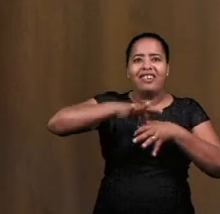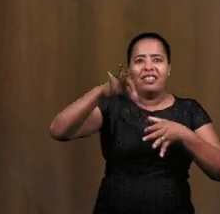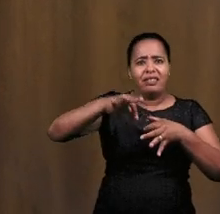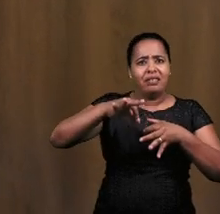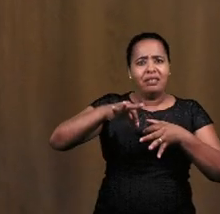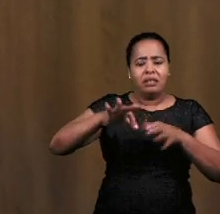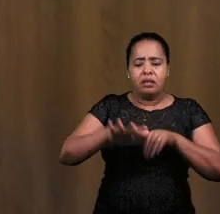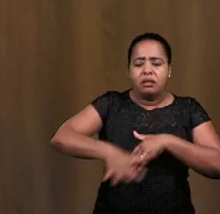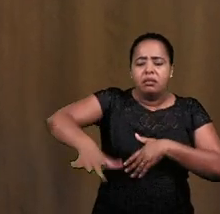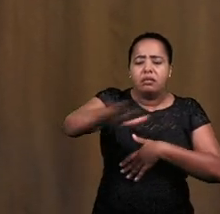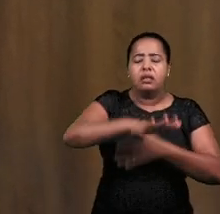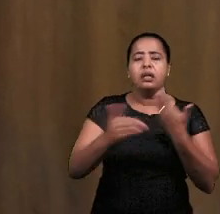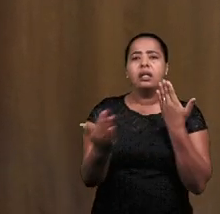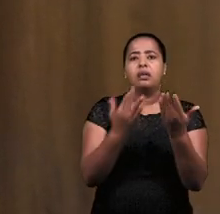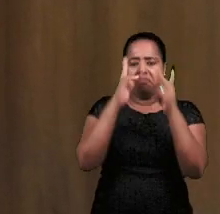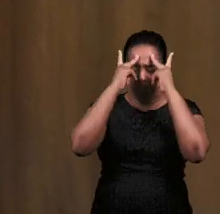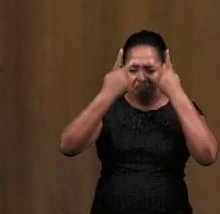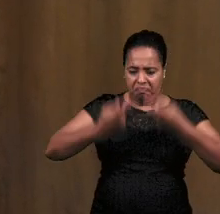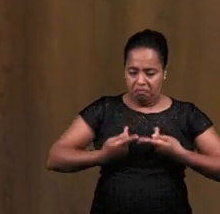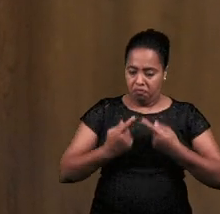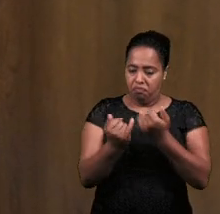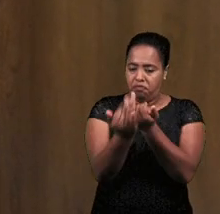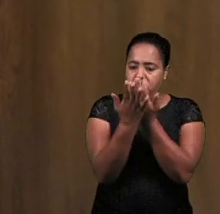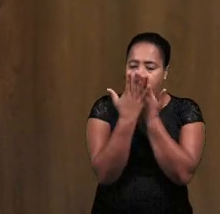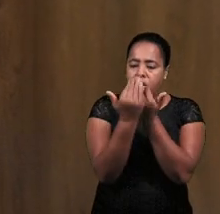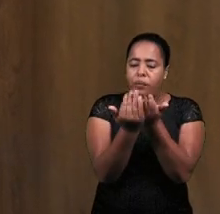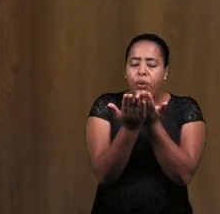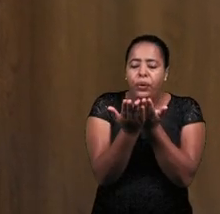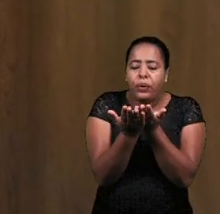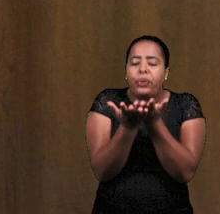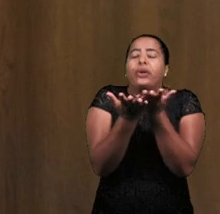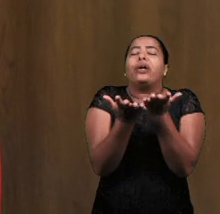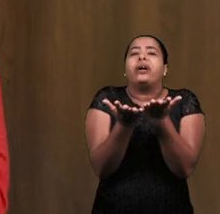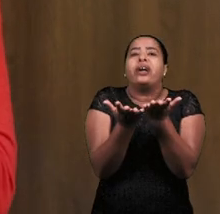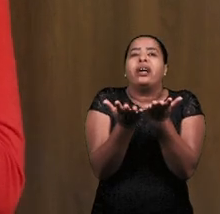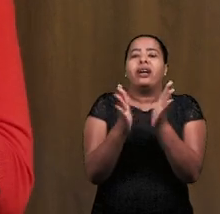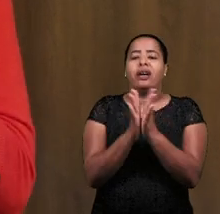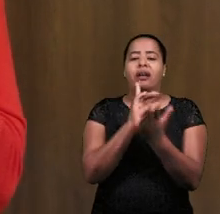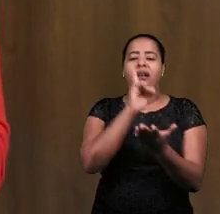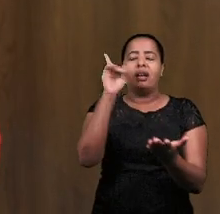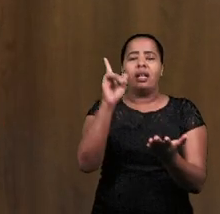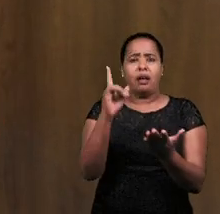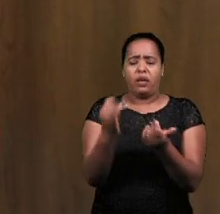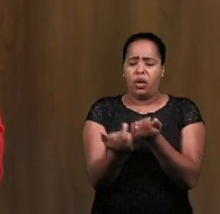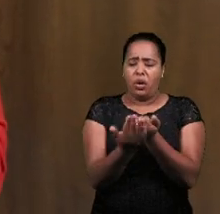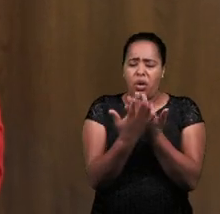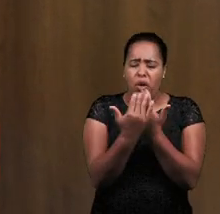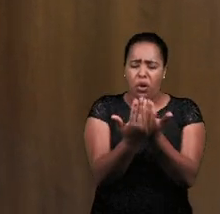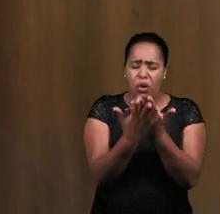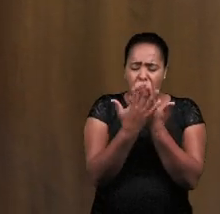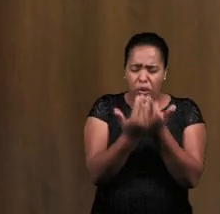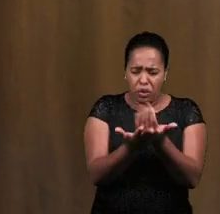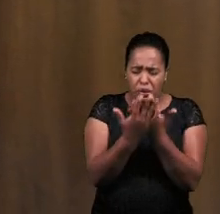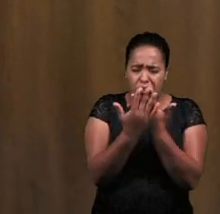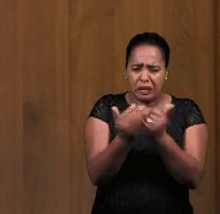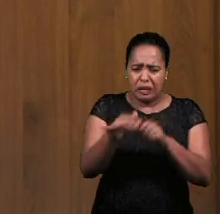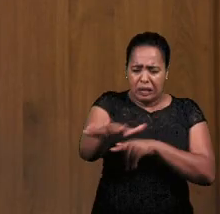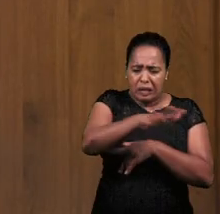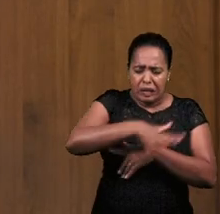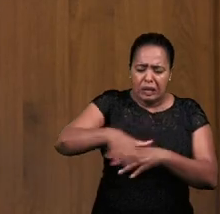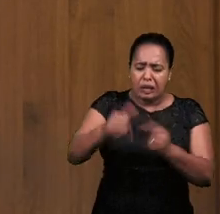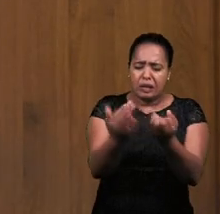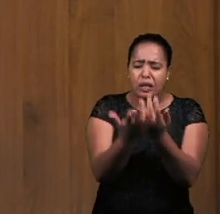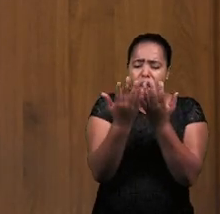poussière de la terre, et le blé nous parle de la parole. Blé travaillé dans l'air est mélangé avec